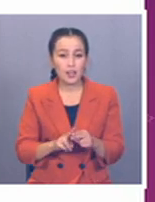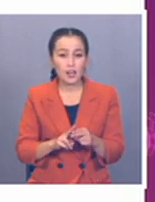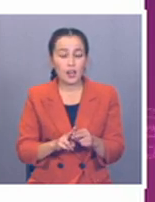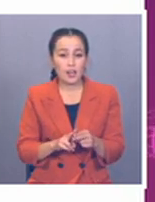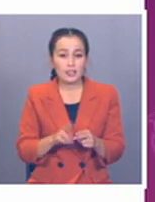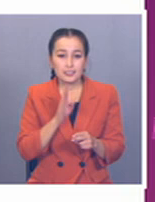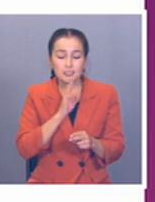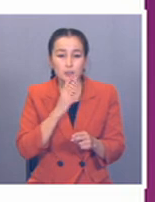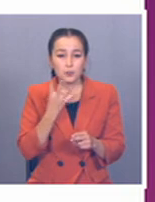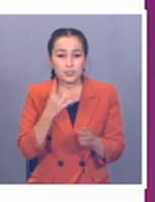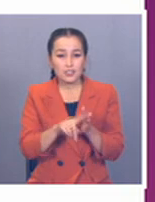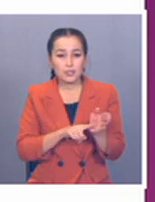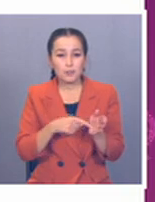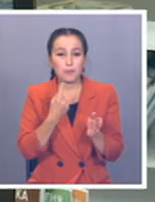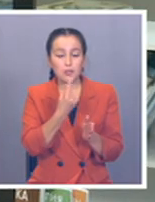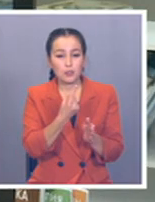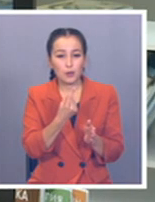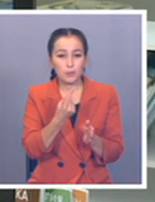санының 4-тен 1 бөлігін құрайды.